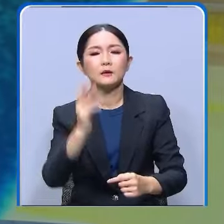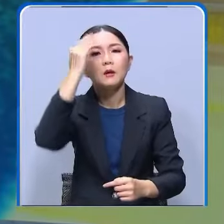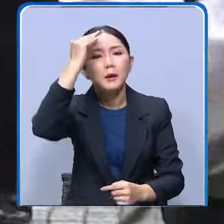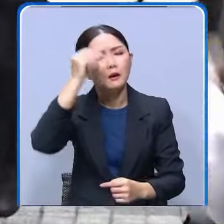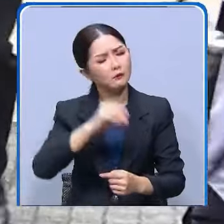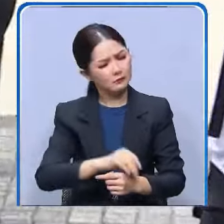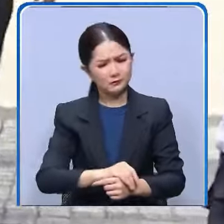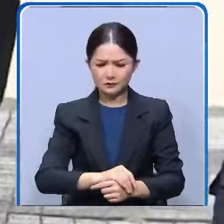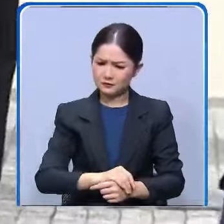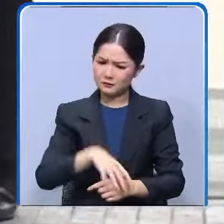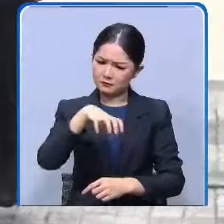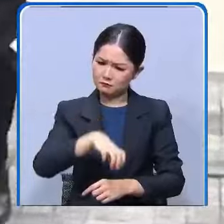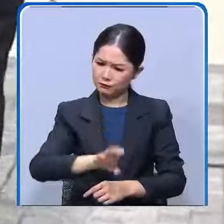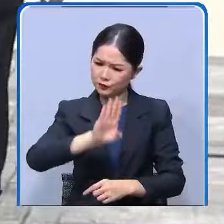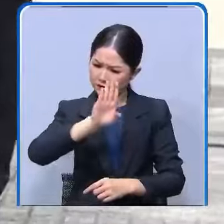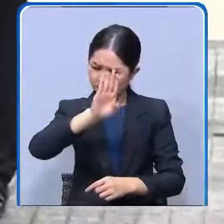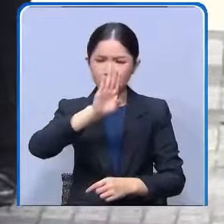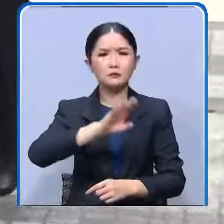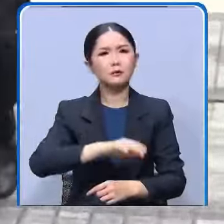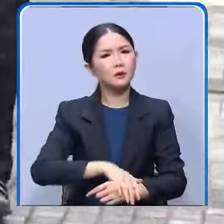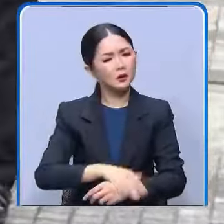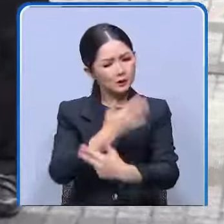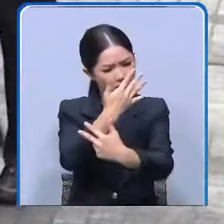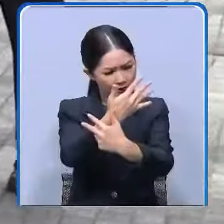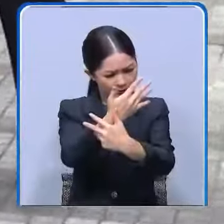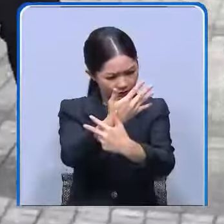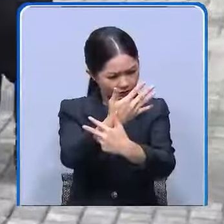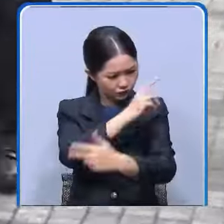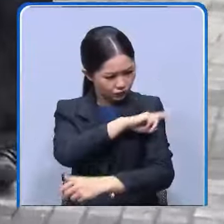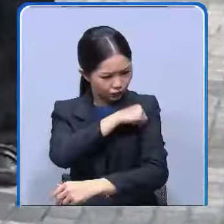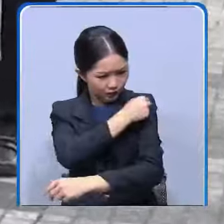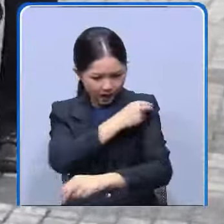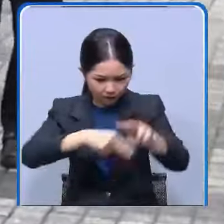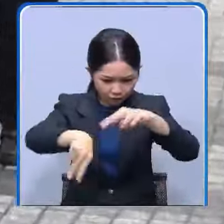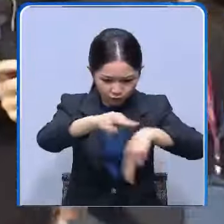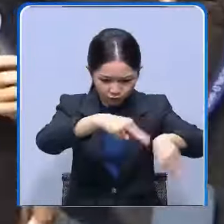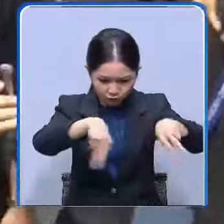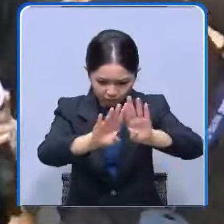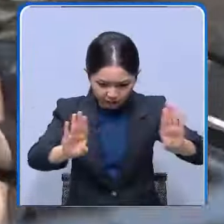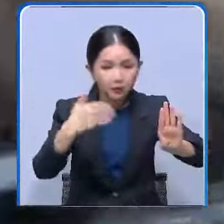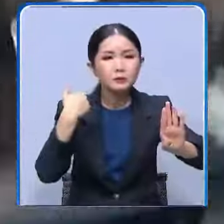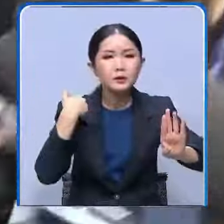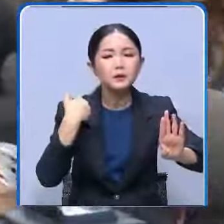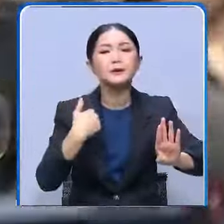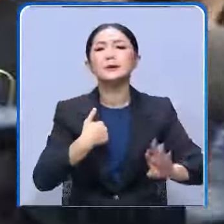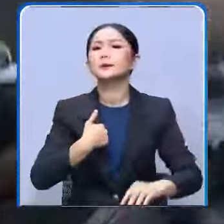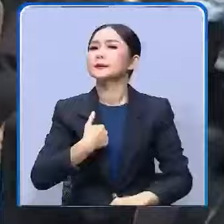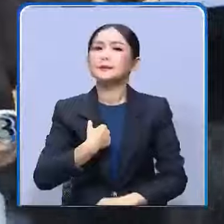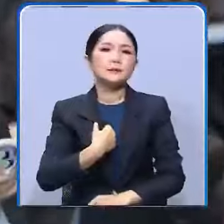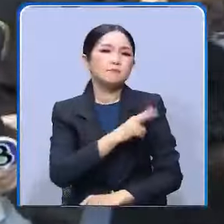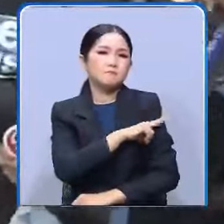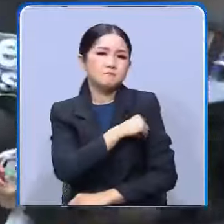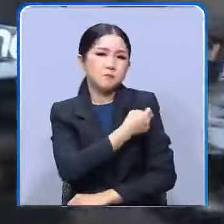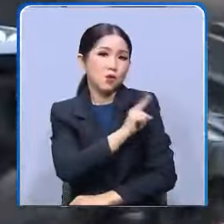งยังไงก็ร้อนไปถึงทางด้านของกระทรวงสาธารณสุขต้องตรวจสอบกันค่ะซึ่งนายกองตรีดร.ธนกิจจิตอารีรัต